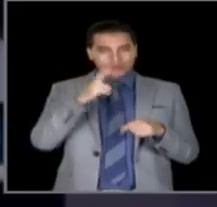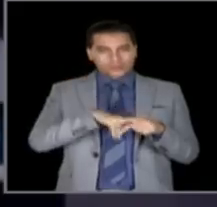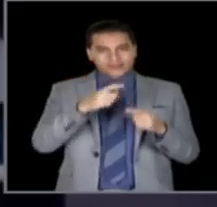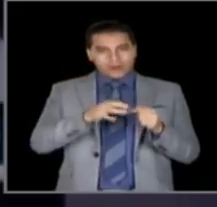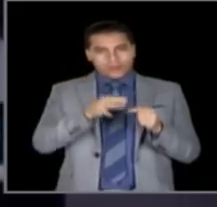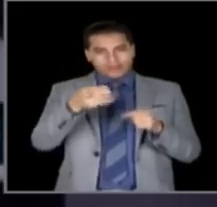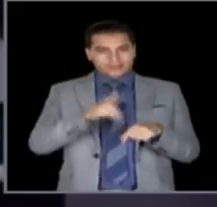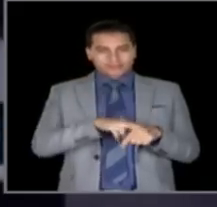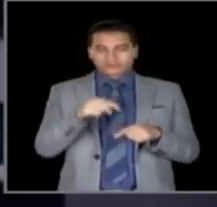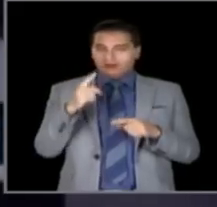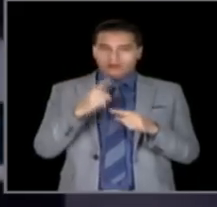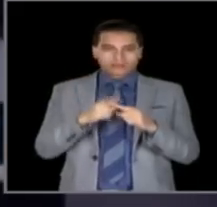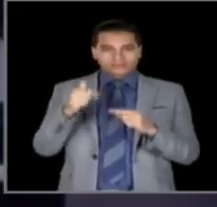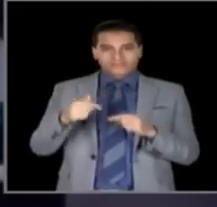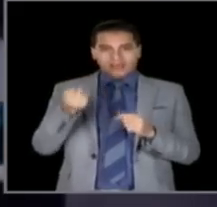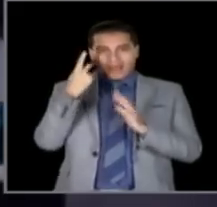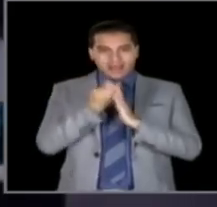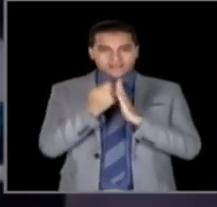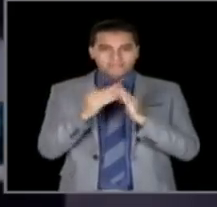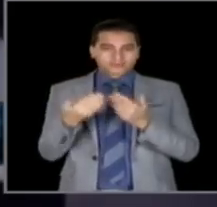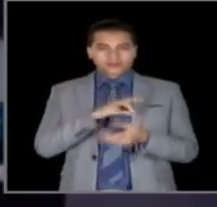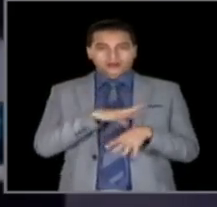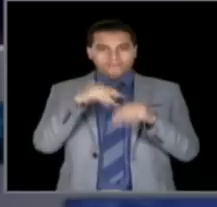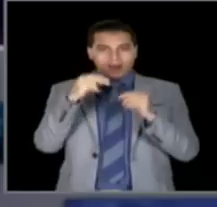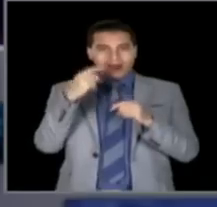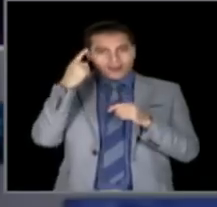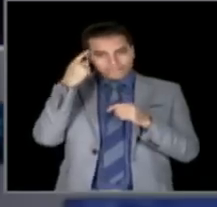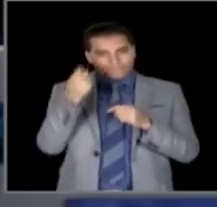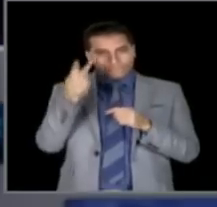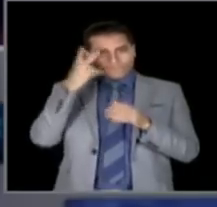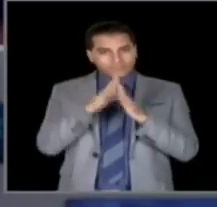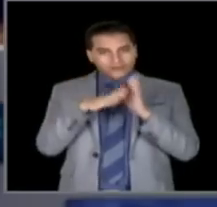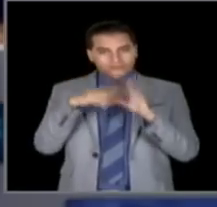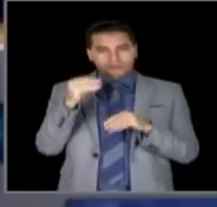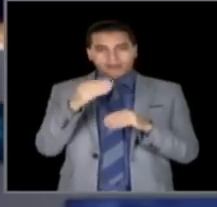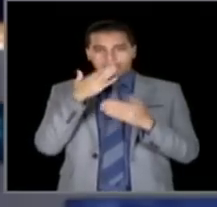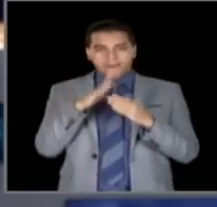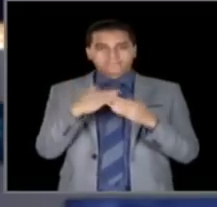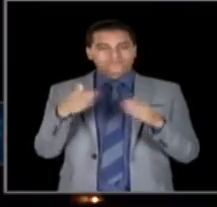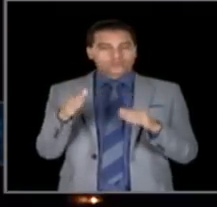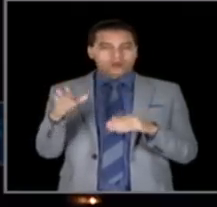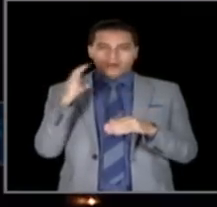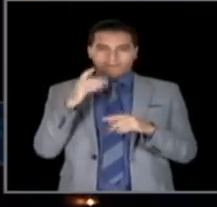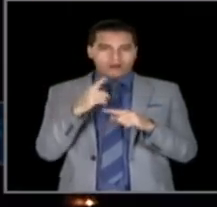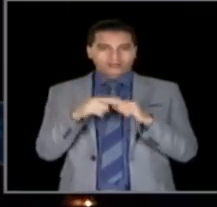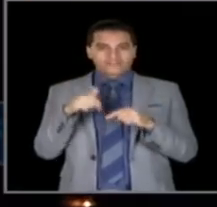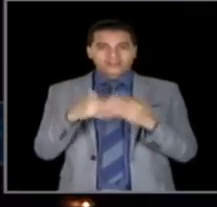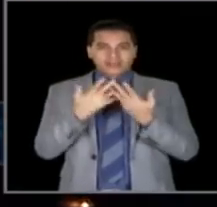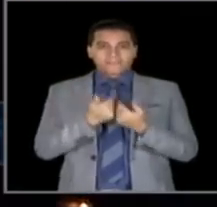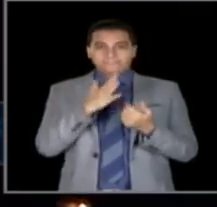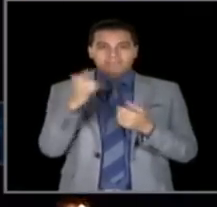أوزبكستان. غلط. أديبة مصرية راحلة وألفت رواية الباب المفتوح، فمن هي؟ هدى بركات. غلط. ما هو حاصل